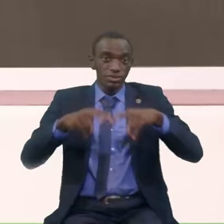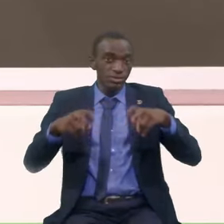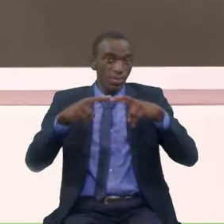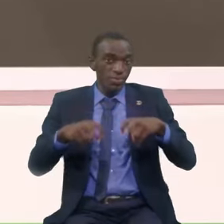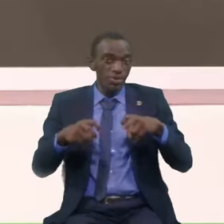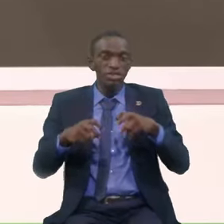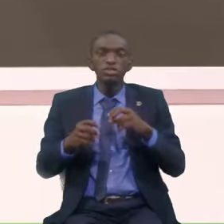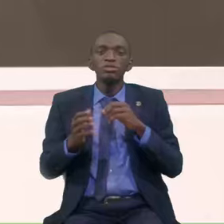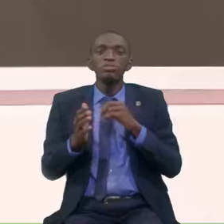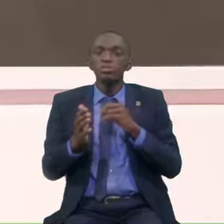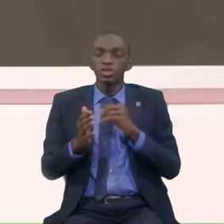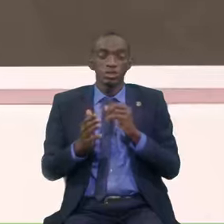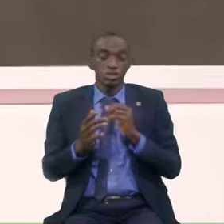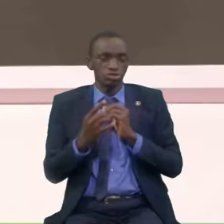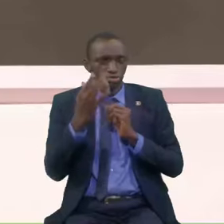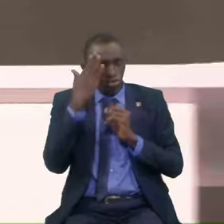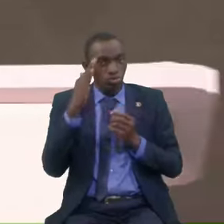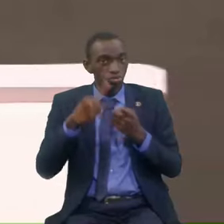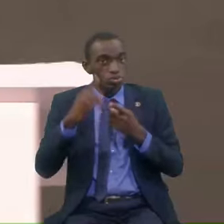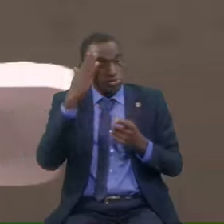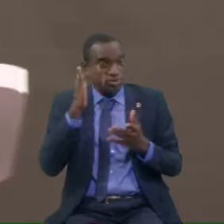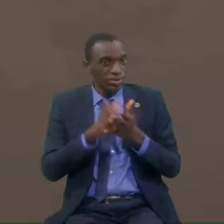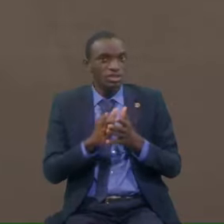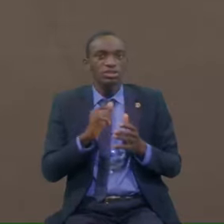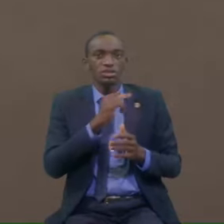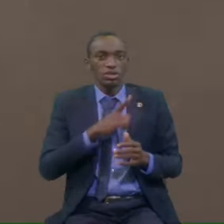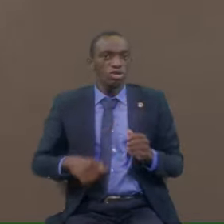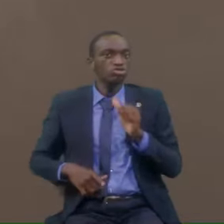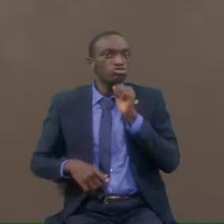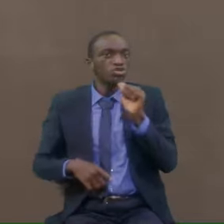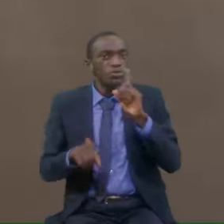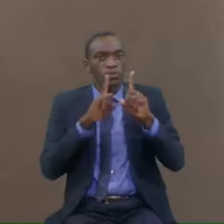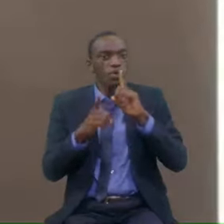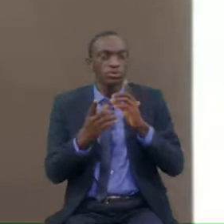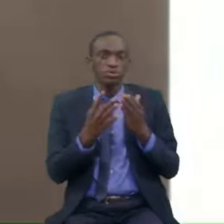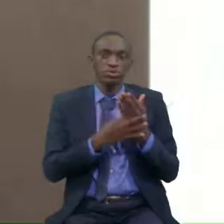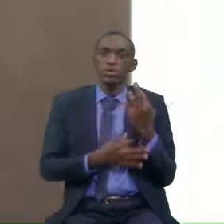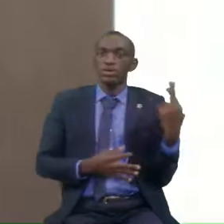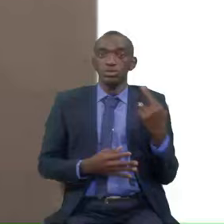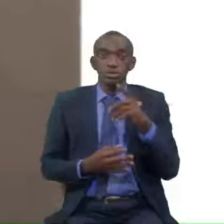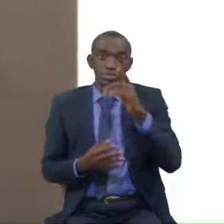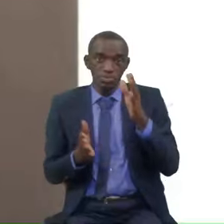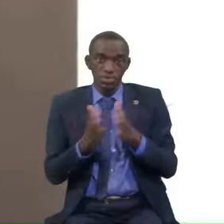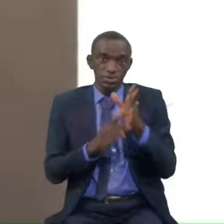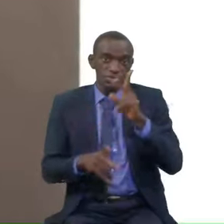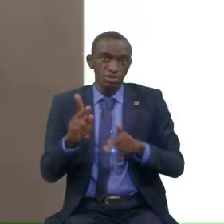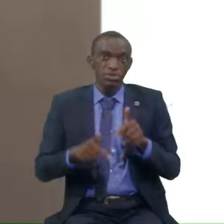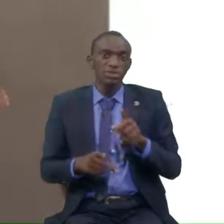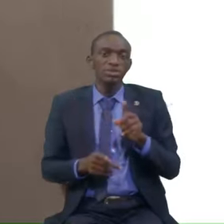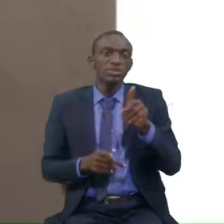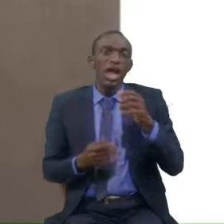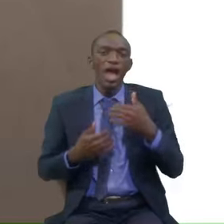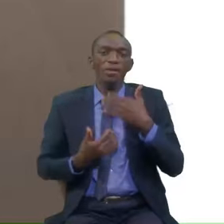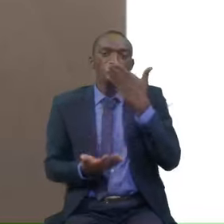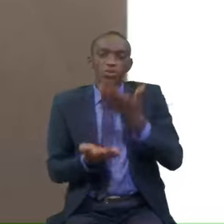Et il a compris que ce n'est pas le Seigneur. Est-ce que nous ne rencontrons pas des gens qui ont une bonne nature et